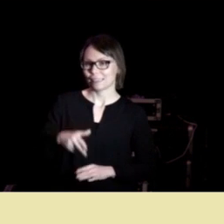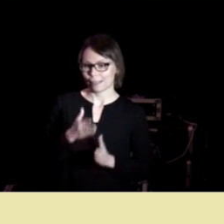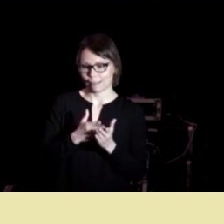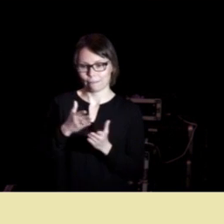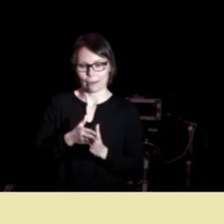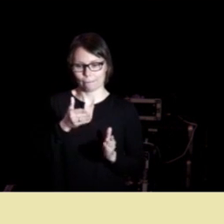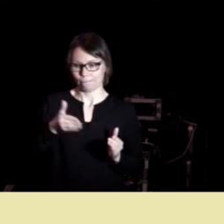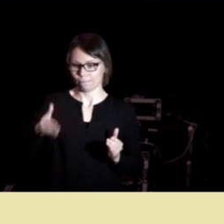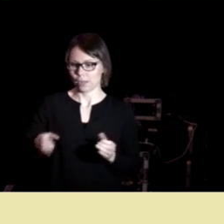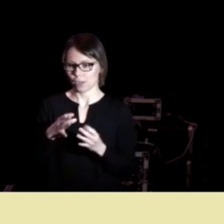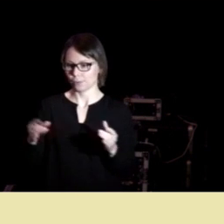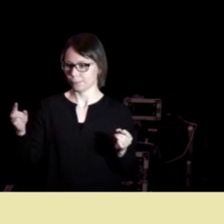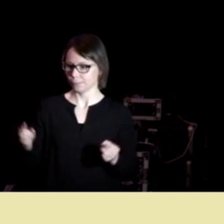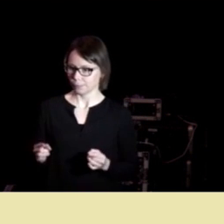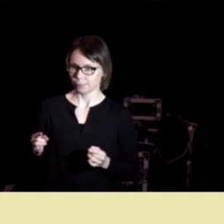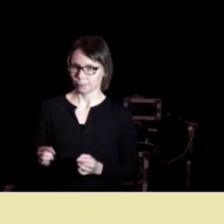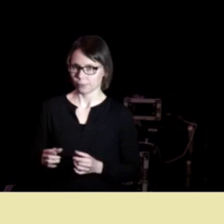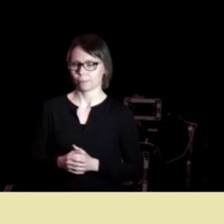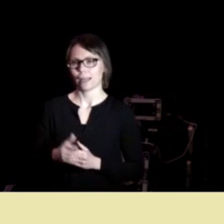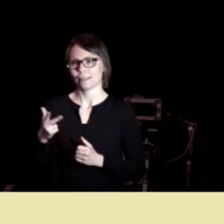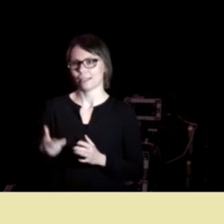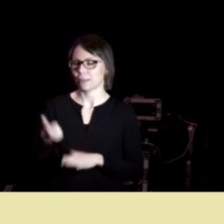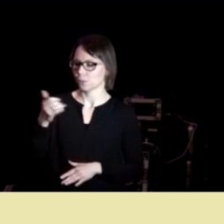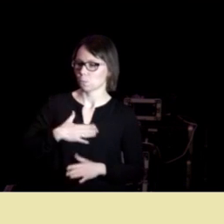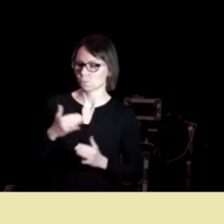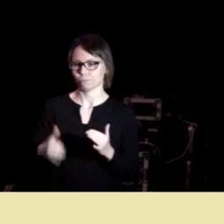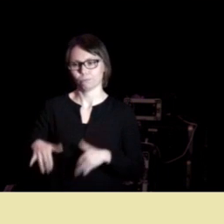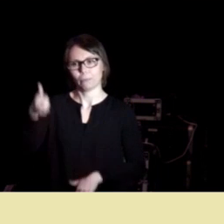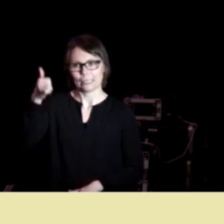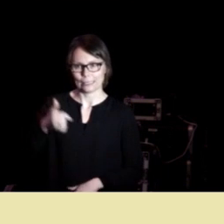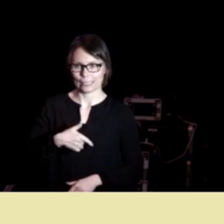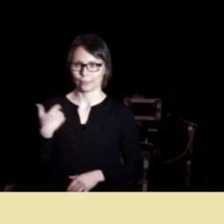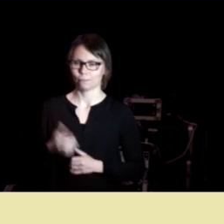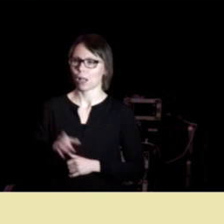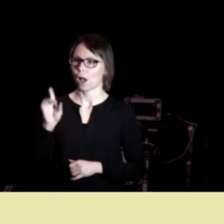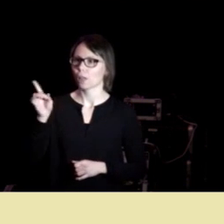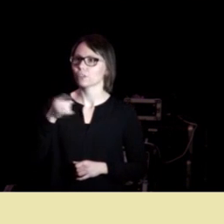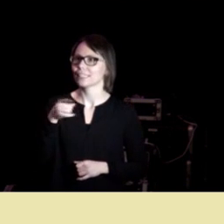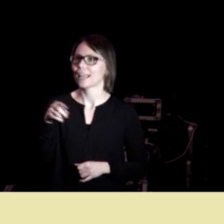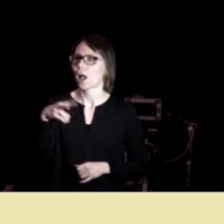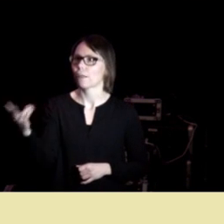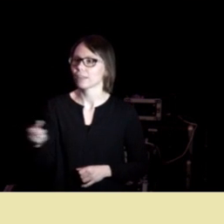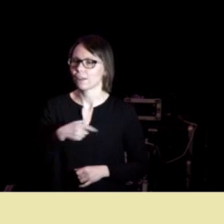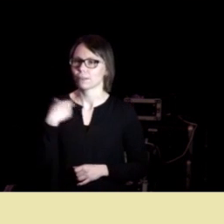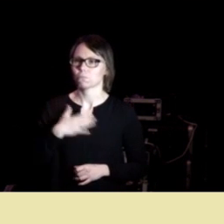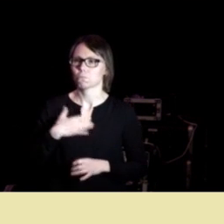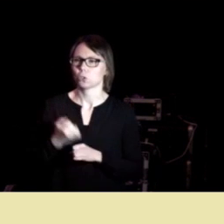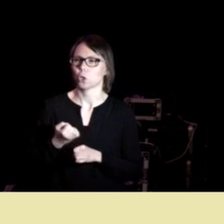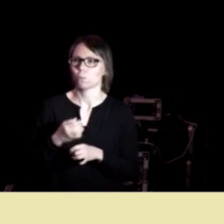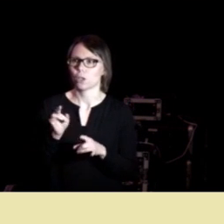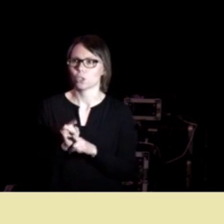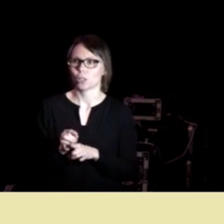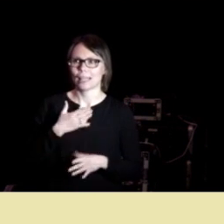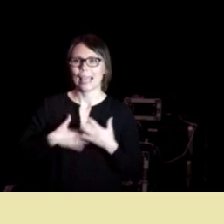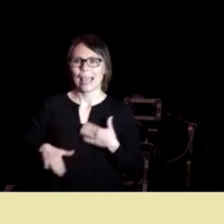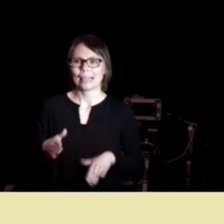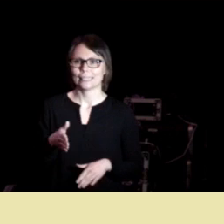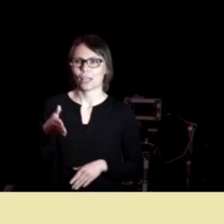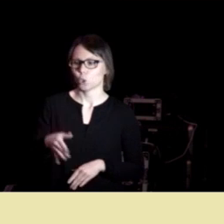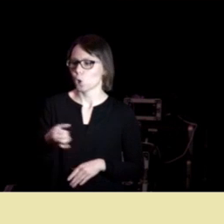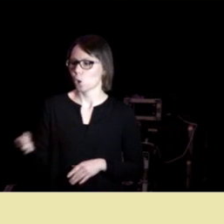Bit for bit har klart å komme seg ned, og de treier best, og de skal bli best. Advarsel til de andre, men vi har tenkt å jobbe slik at